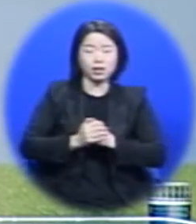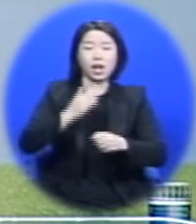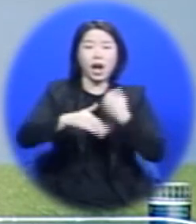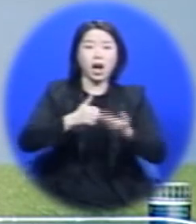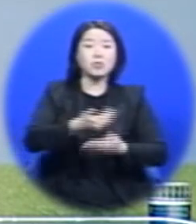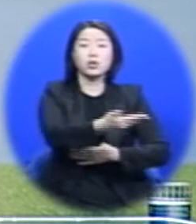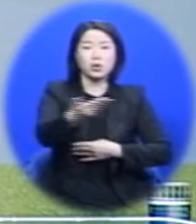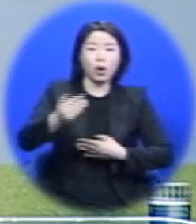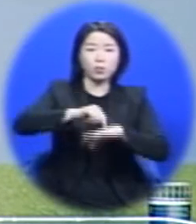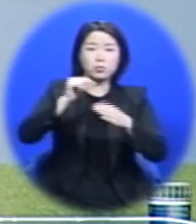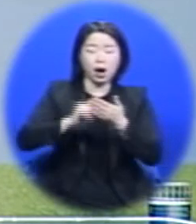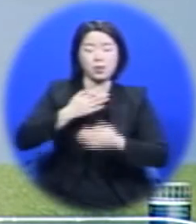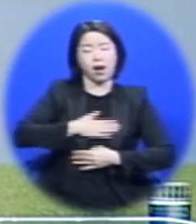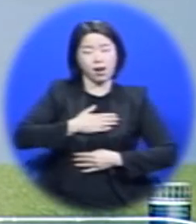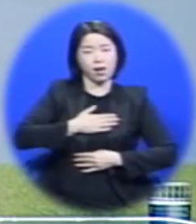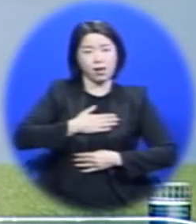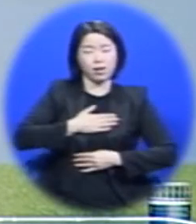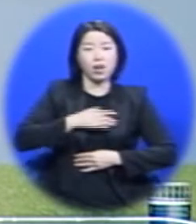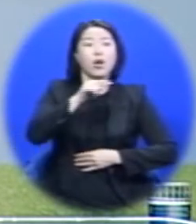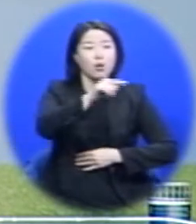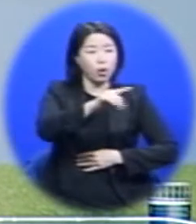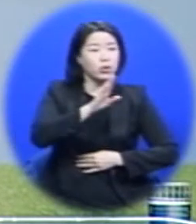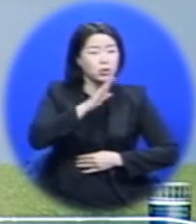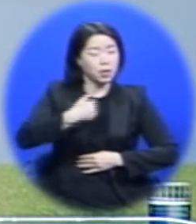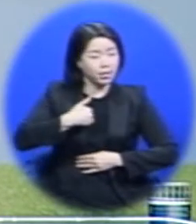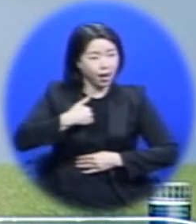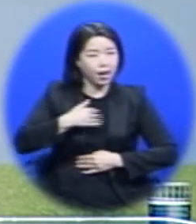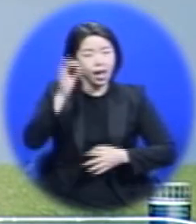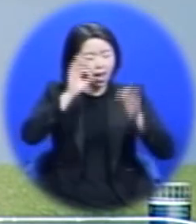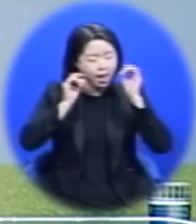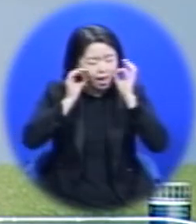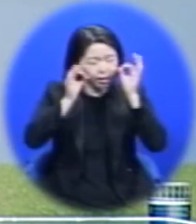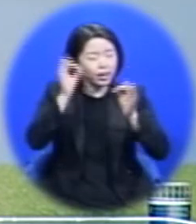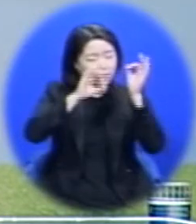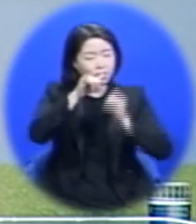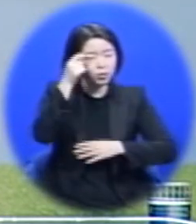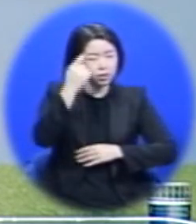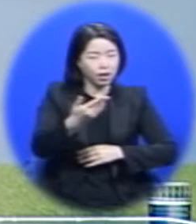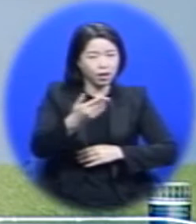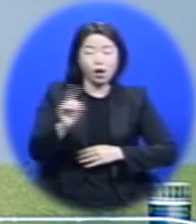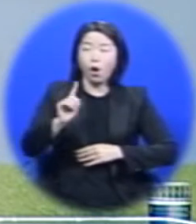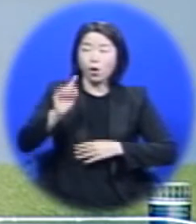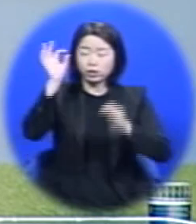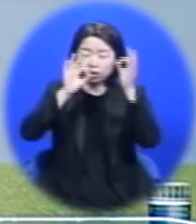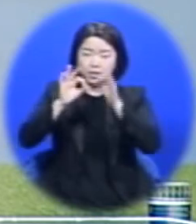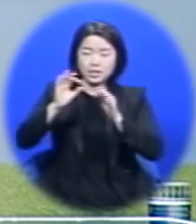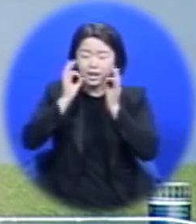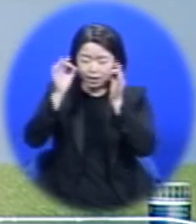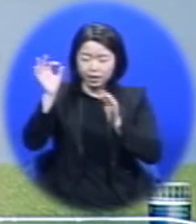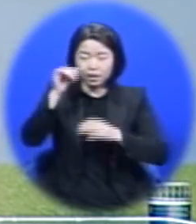하나님이 여러분의 마음을 아십니다. 너는 정말 나를 애타게 찾는구나. 그럼 어떻게 찾아야 애타게 찾는 거죠?